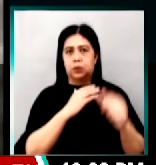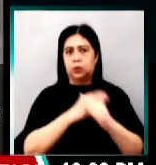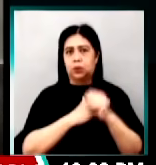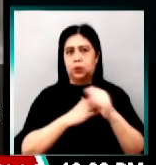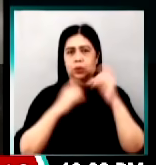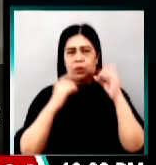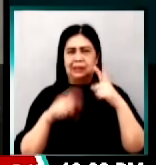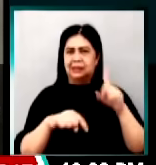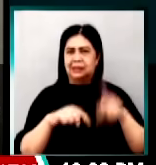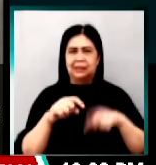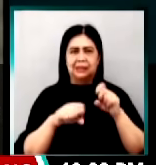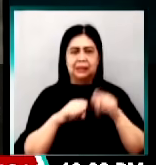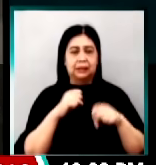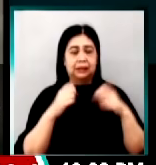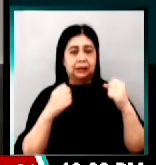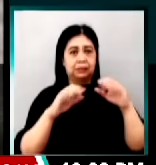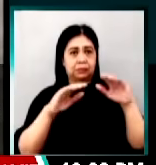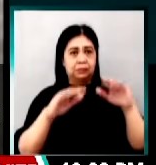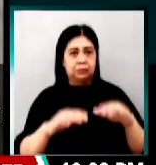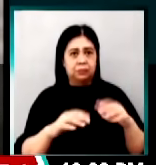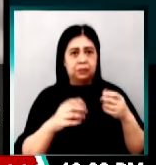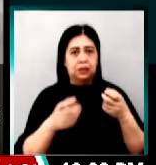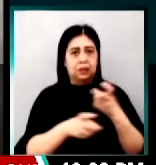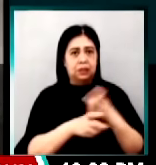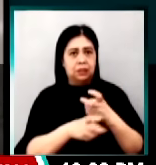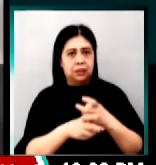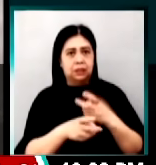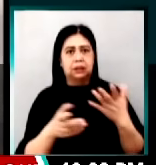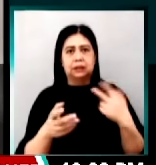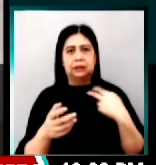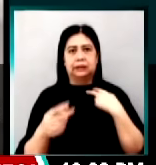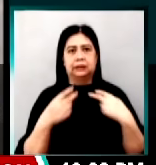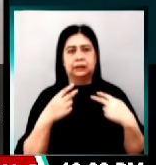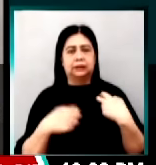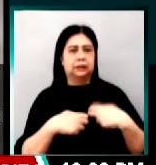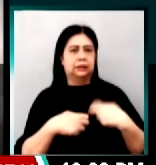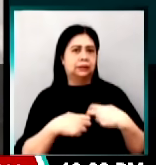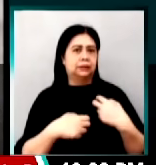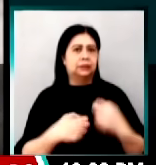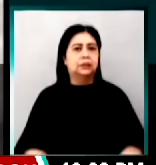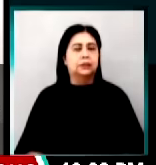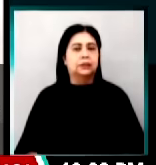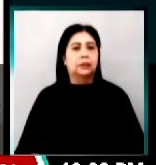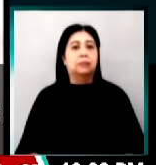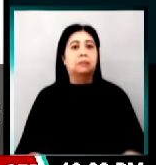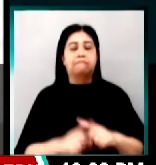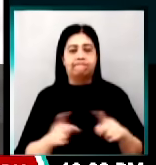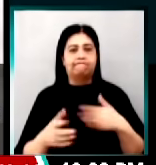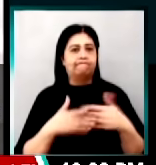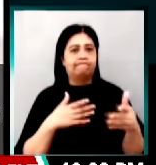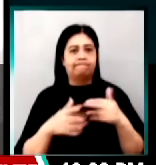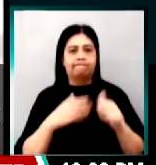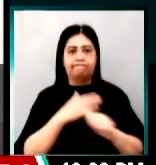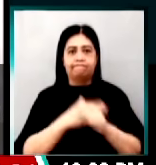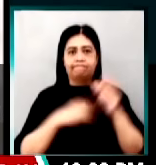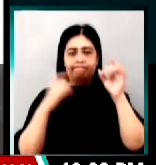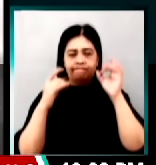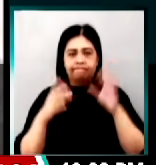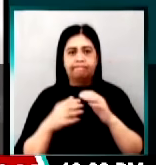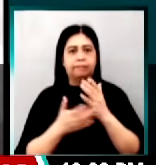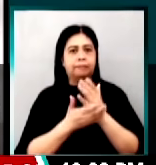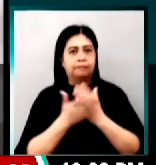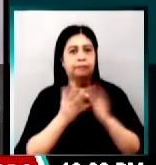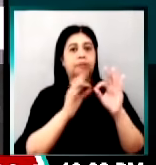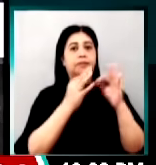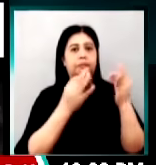binaba natin dito pa lang, para ano din kami. Pero sa kabila ng delikadong sitwasyon, may ilang pamilya raw na